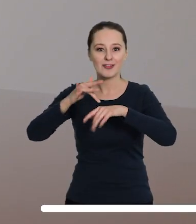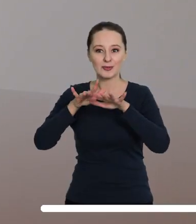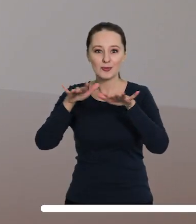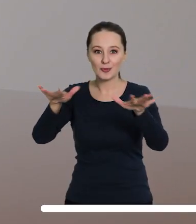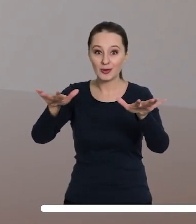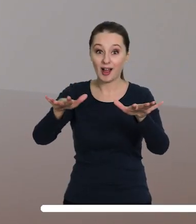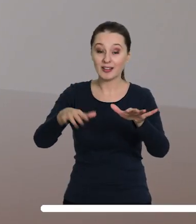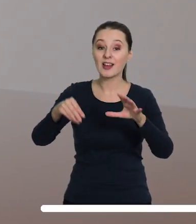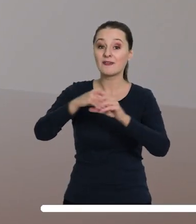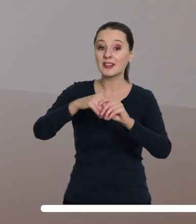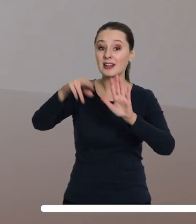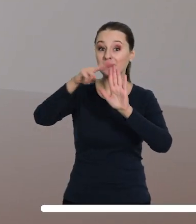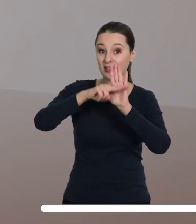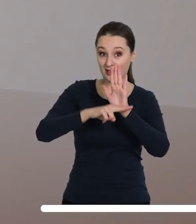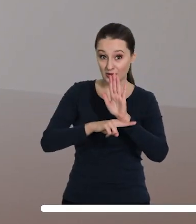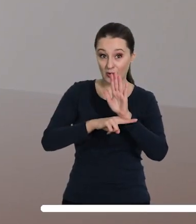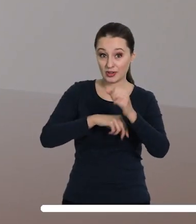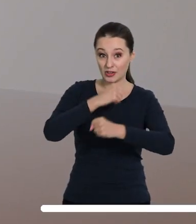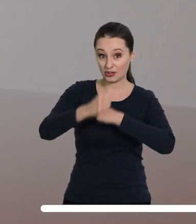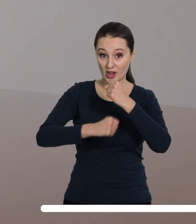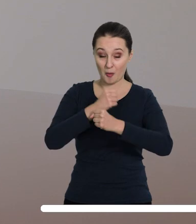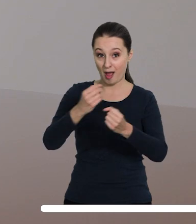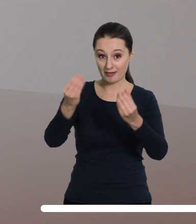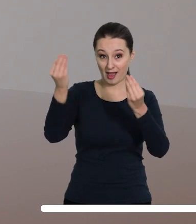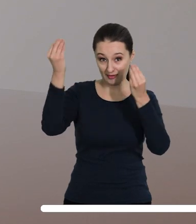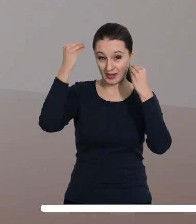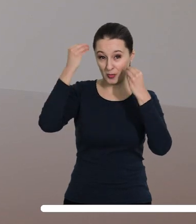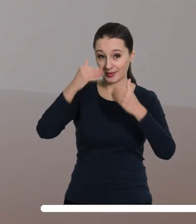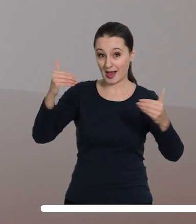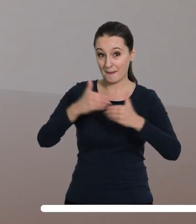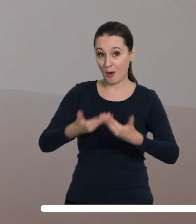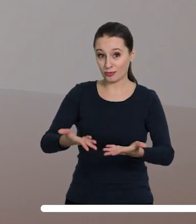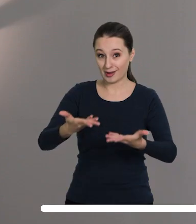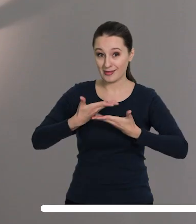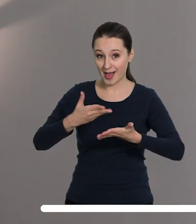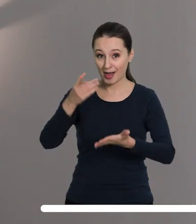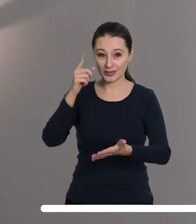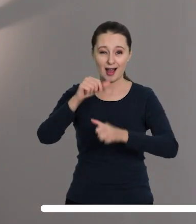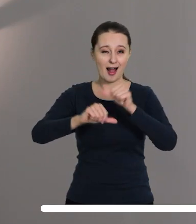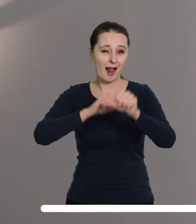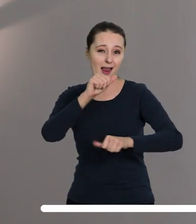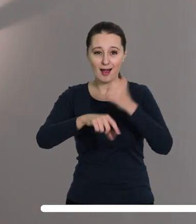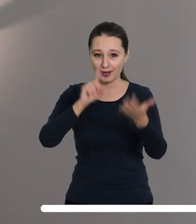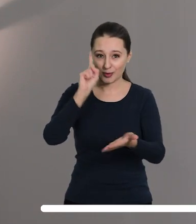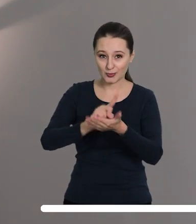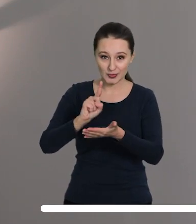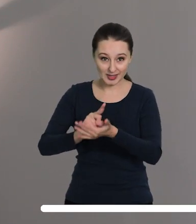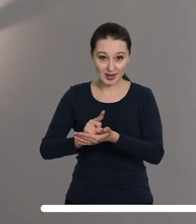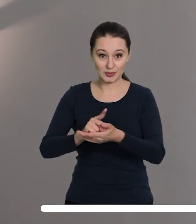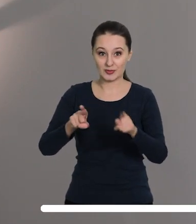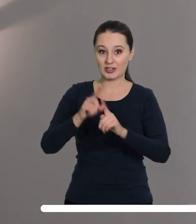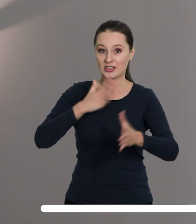zgodnie z aktualnymi regułami działania w nauce, można zapewnić sobie wiele lat sukcesów